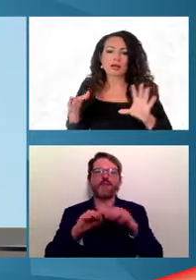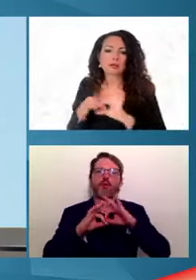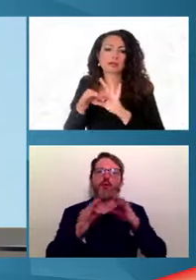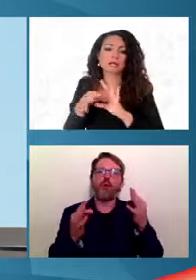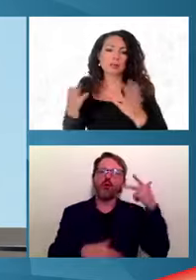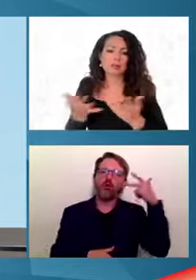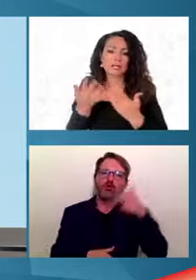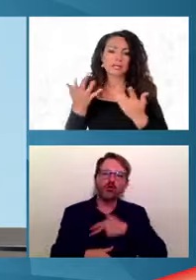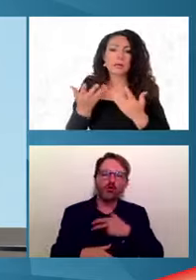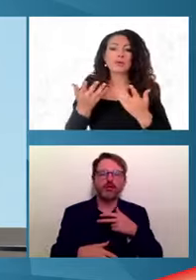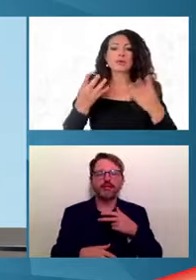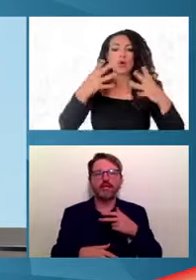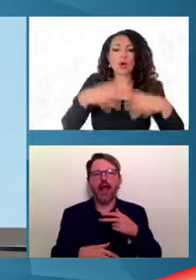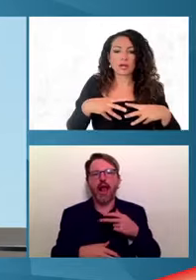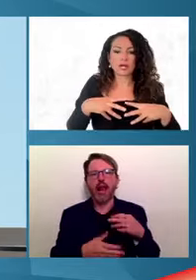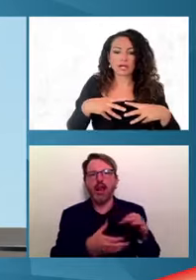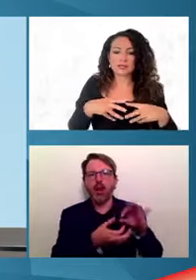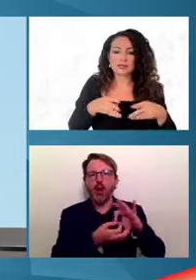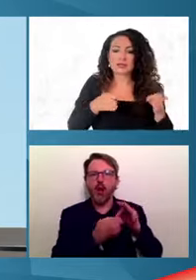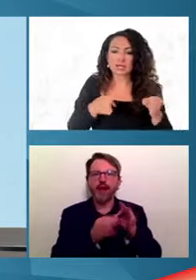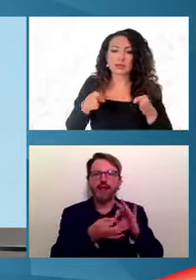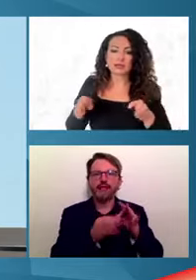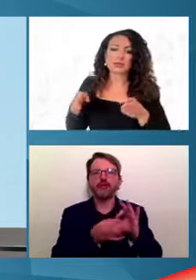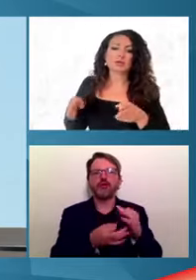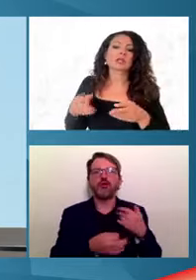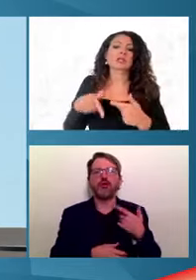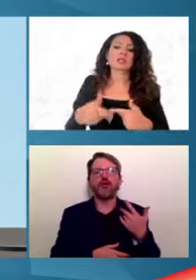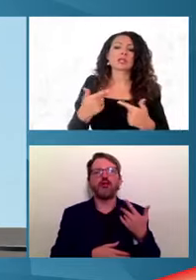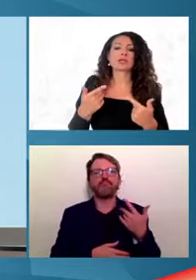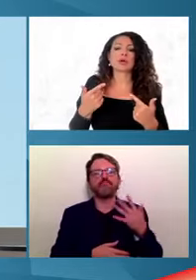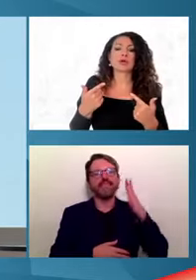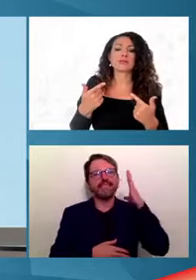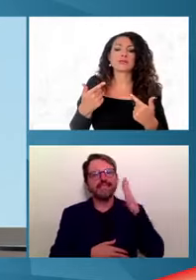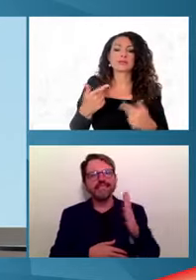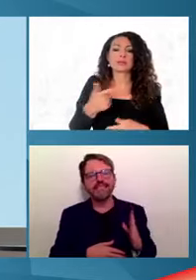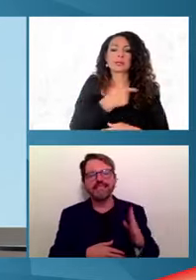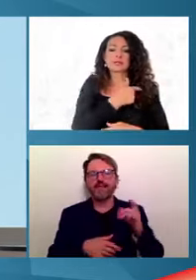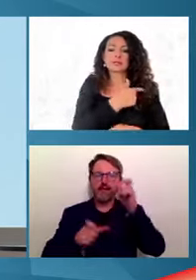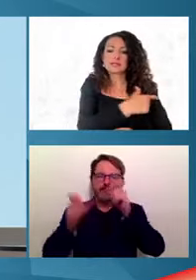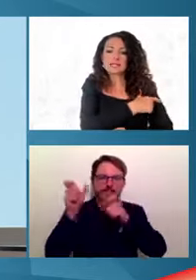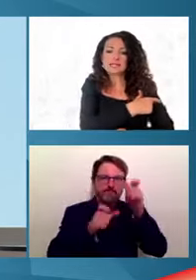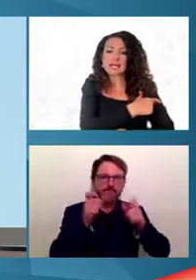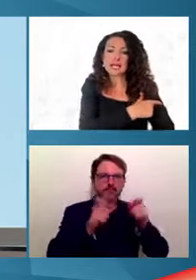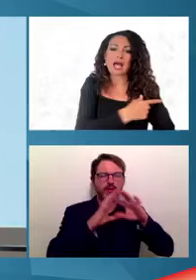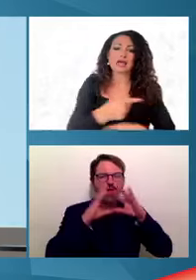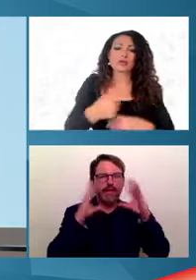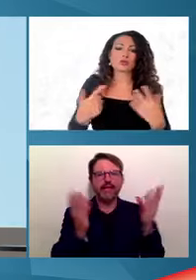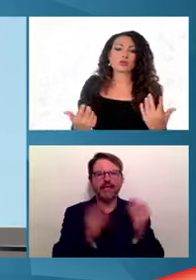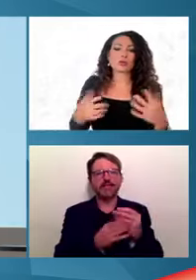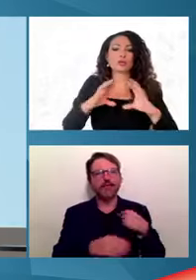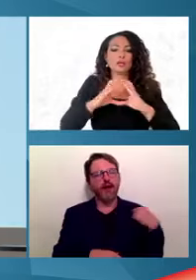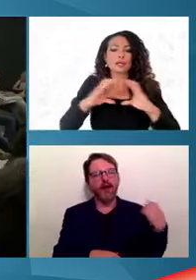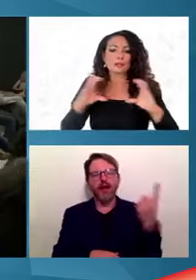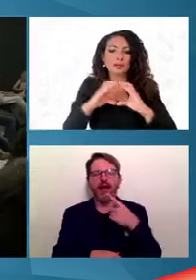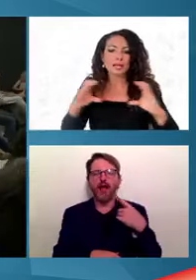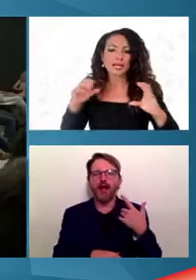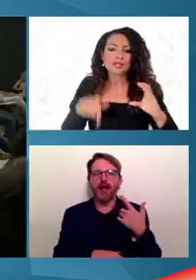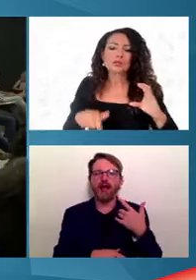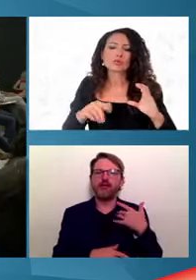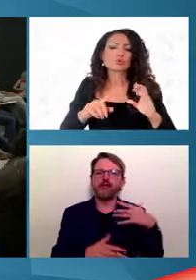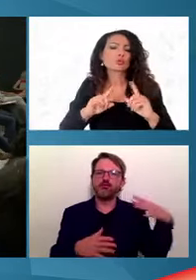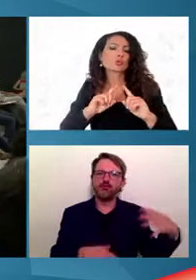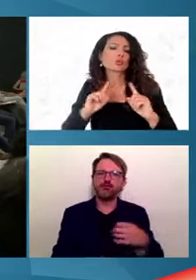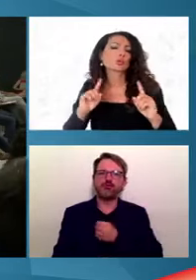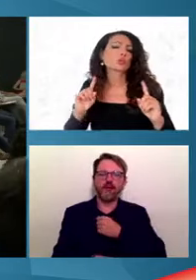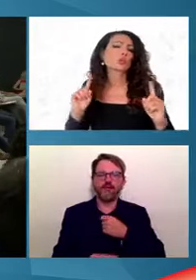das Ehrenamt, die Zivilgesellschaft insgesamt. Wir haben diese Dinge miteinander durchgestanden und an dieser Stelle darf ich